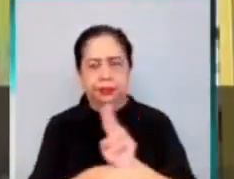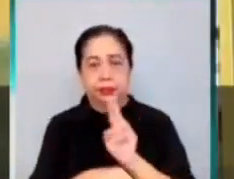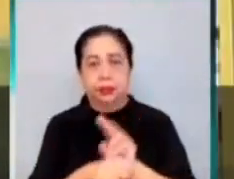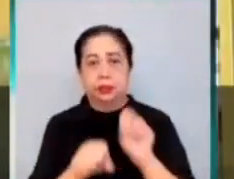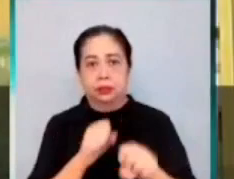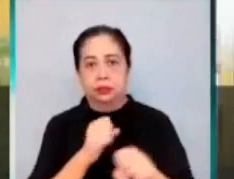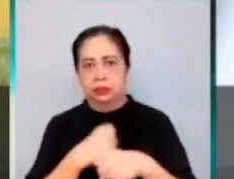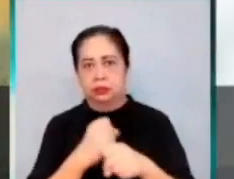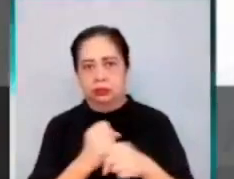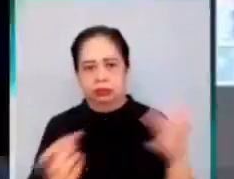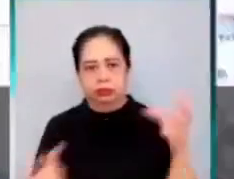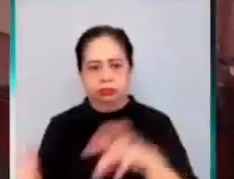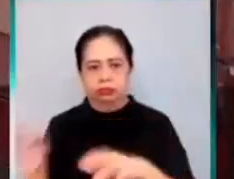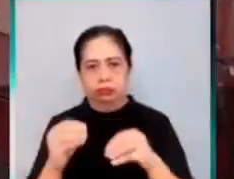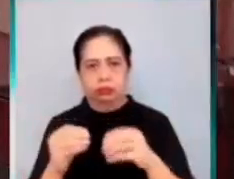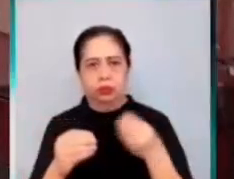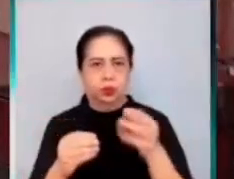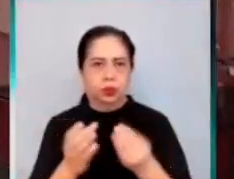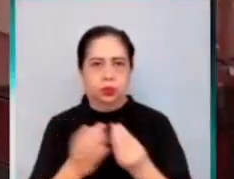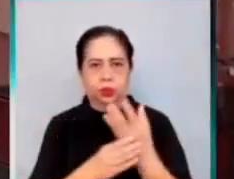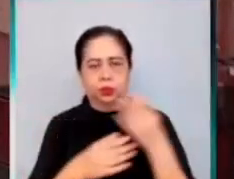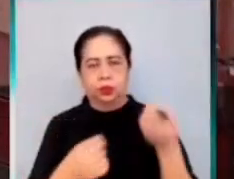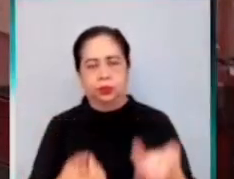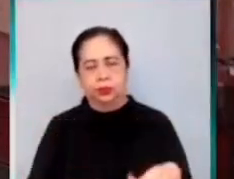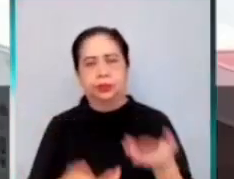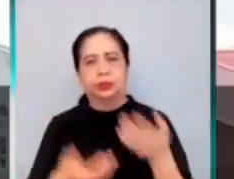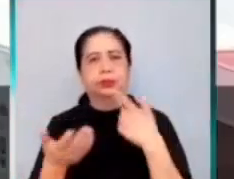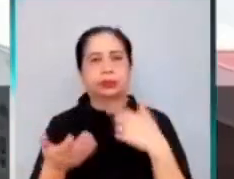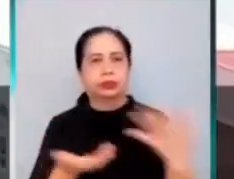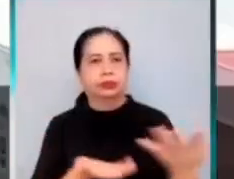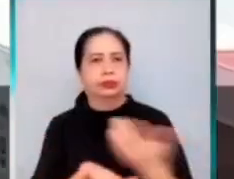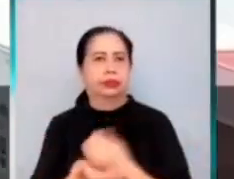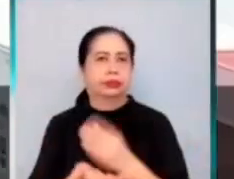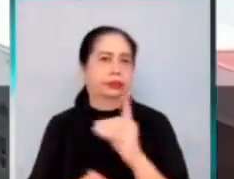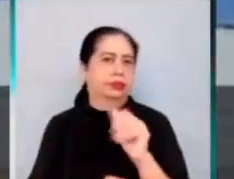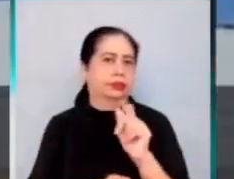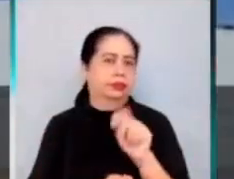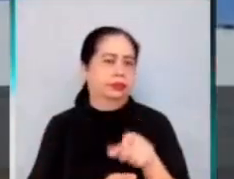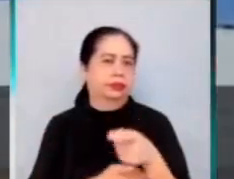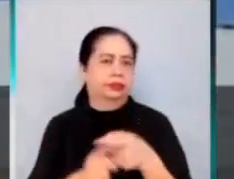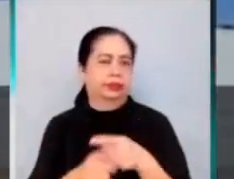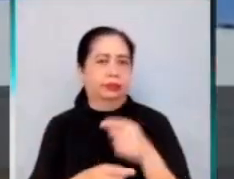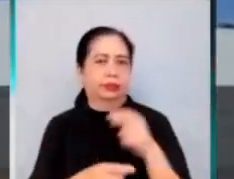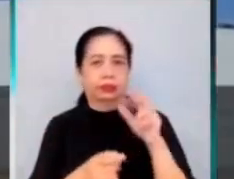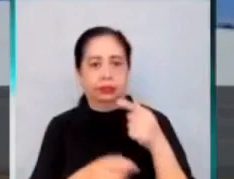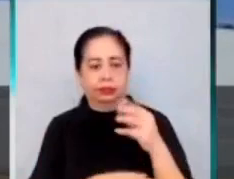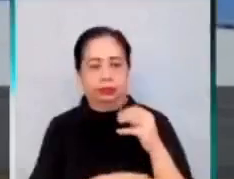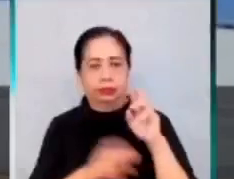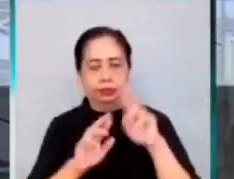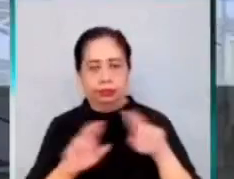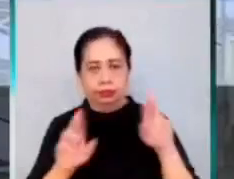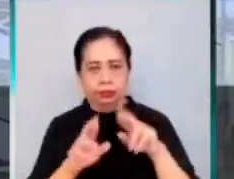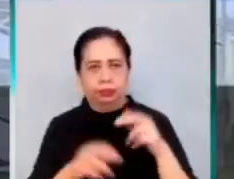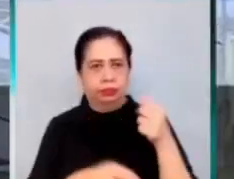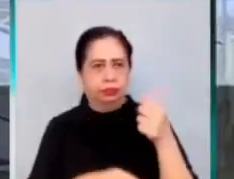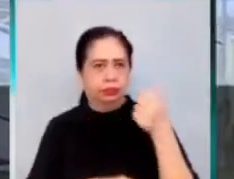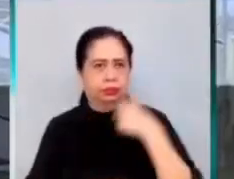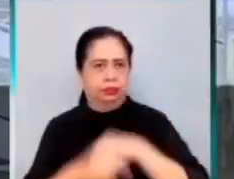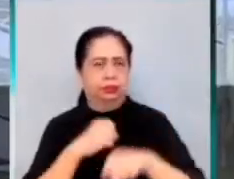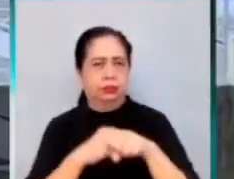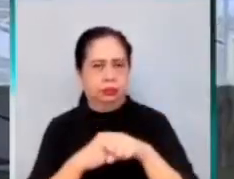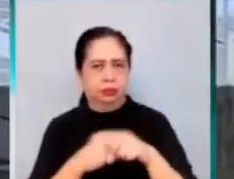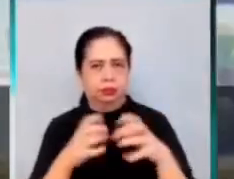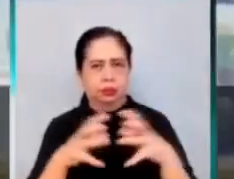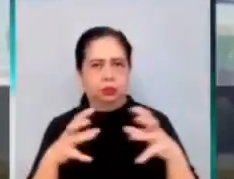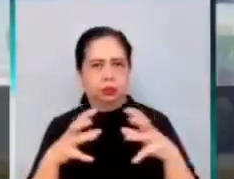o tumubo ito. Sa nakalap na datos ng GMA News Research, nitong nakalipas na 10 taon, lumobo ang